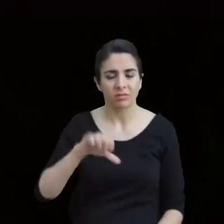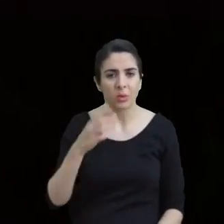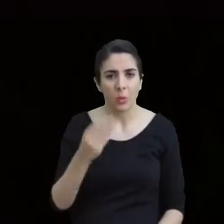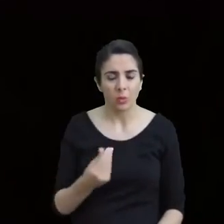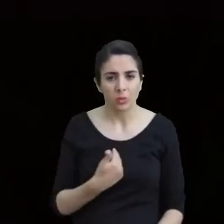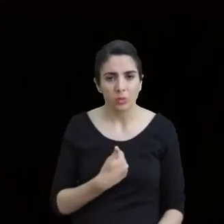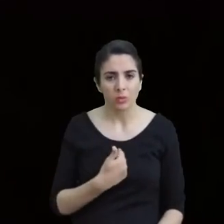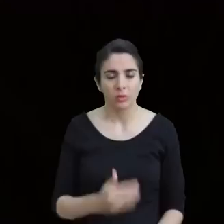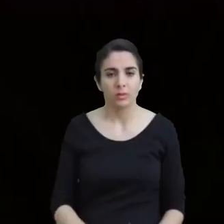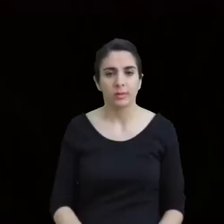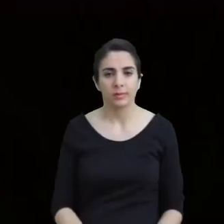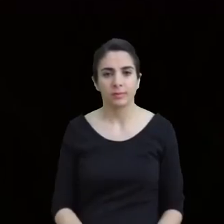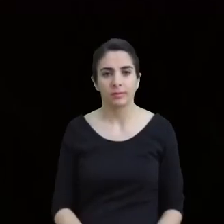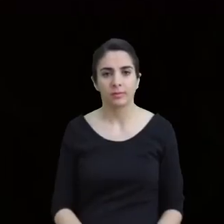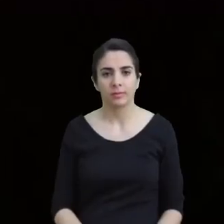Başaramadık.